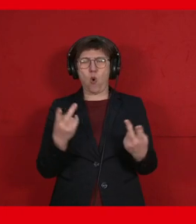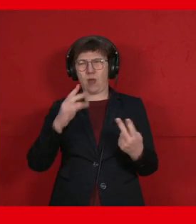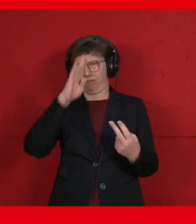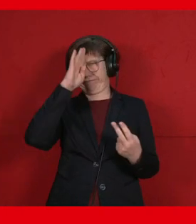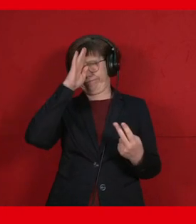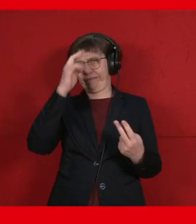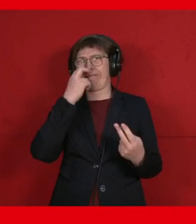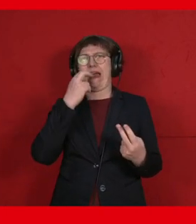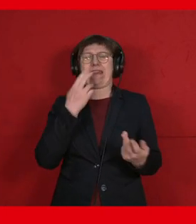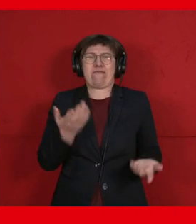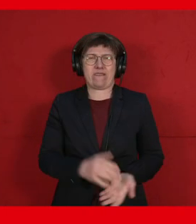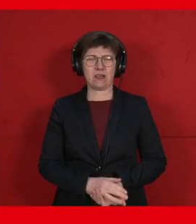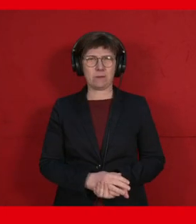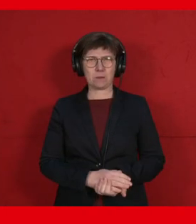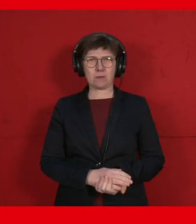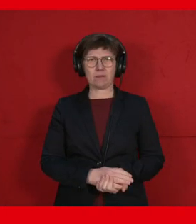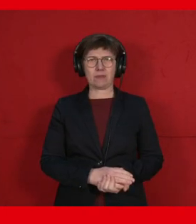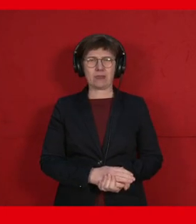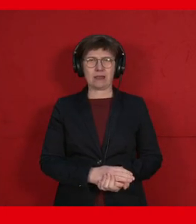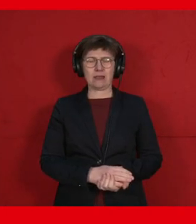völlig naiv von mir gedacht?